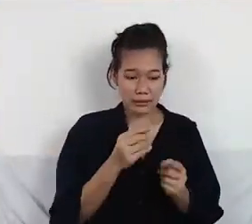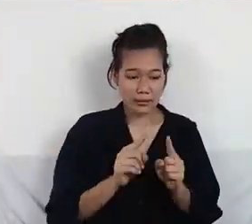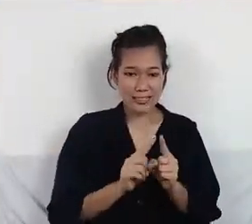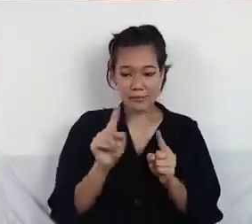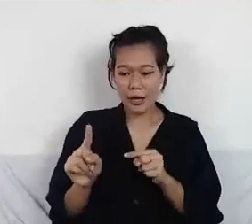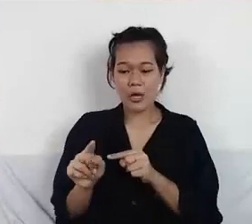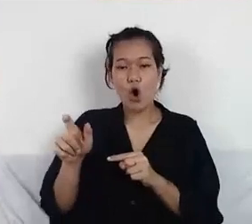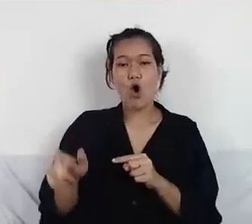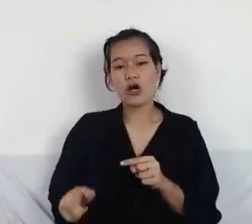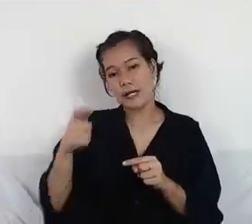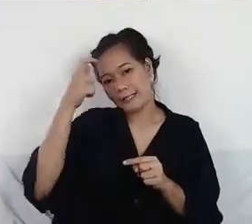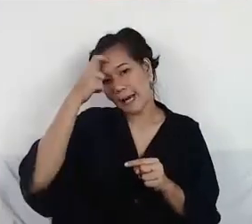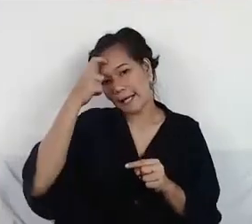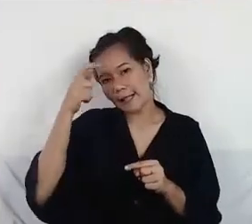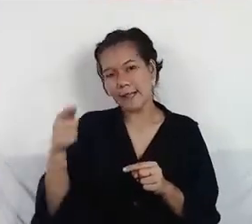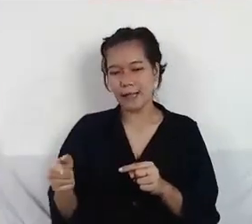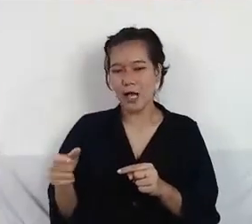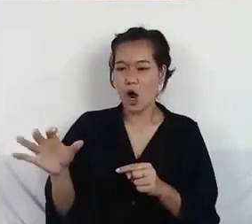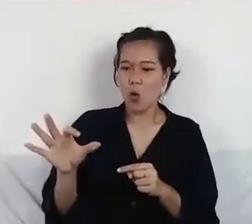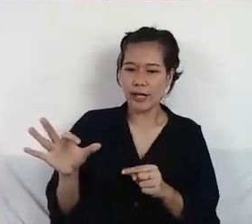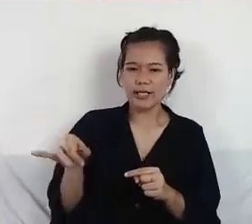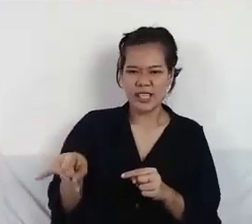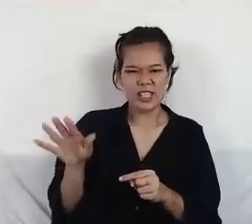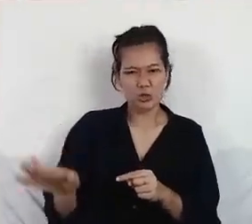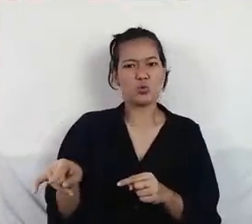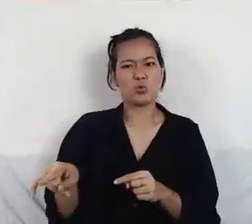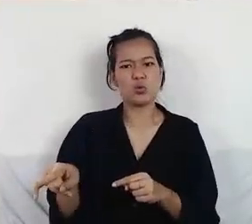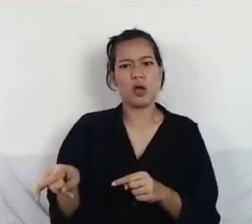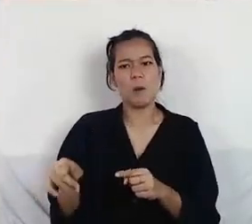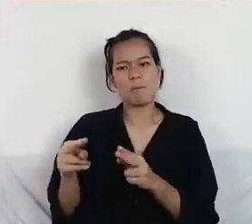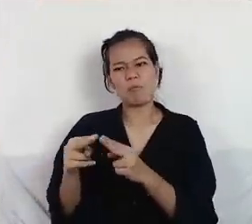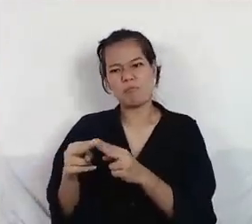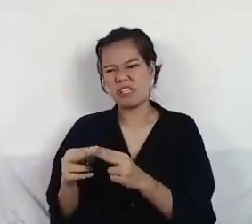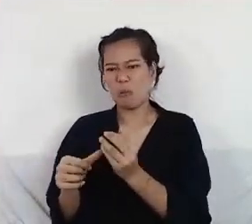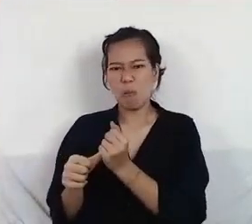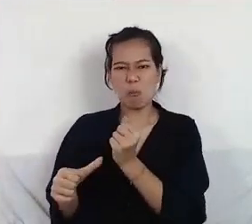orang yang sakit, yang sudah BAB di situ, pipis di situ.